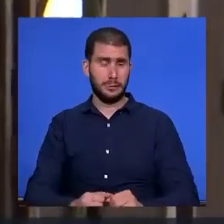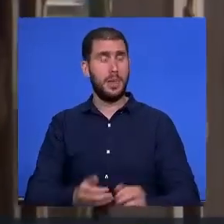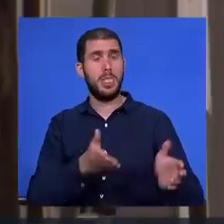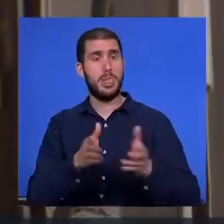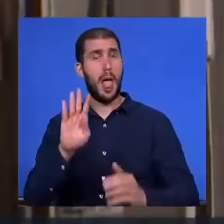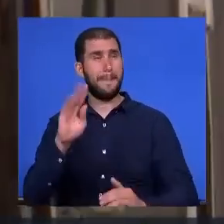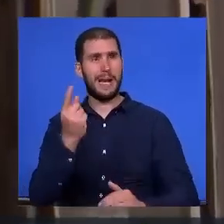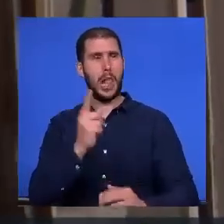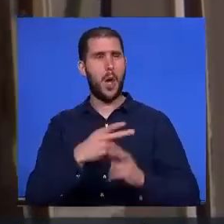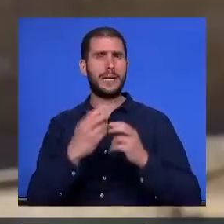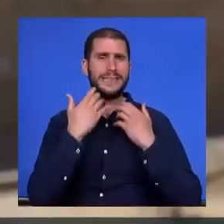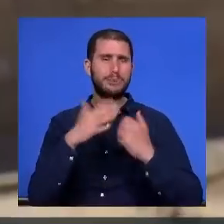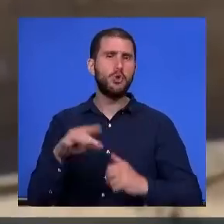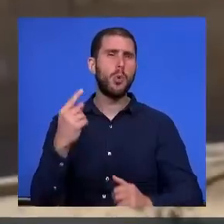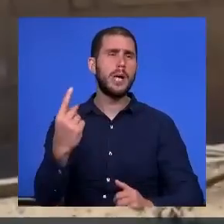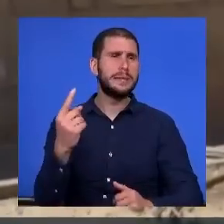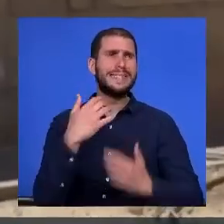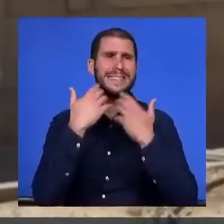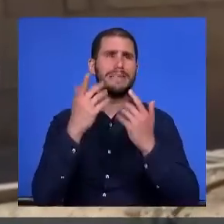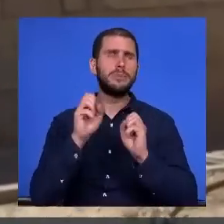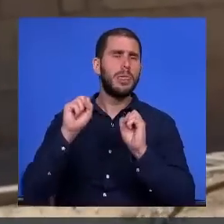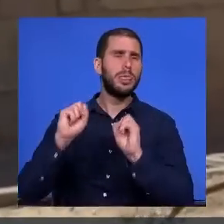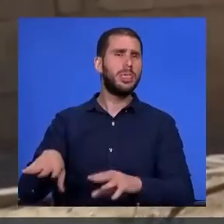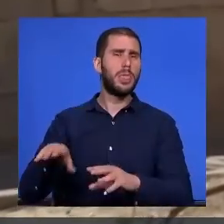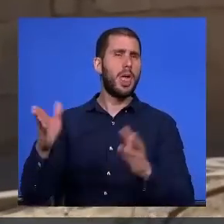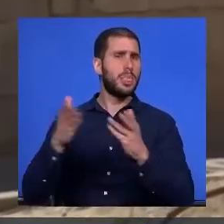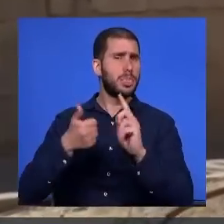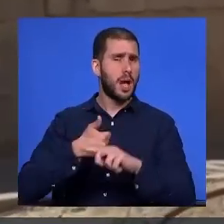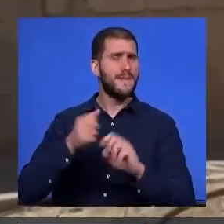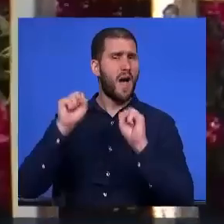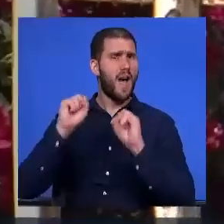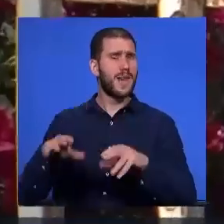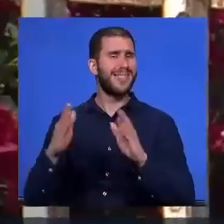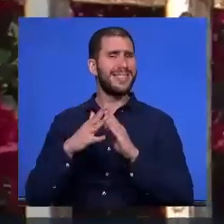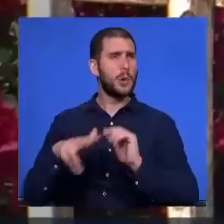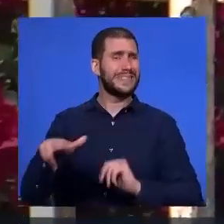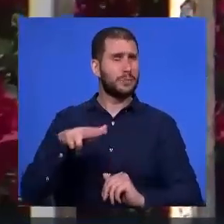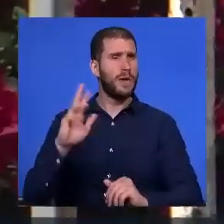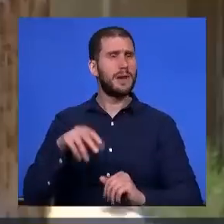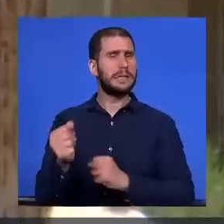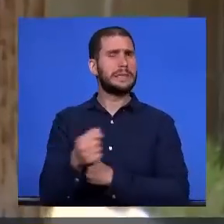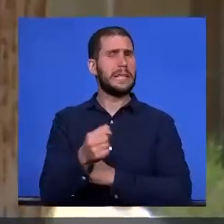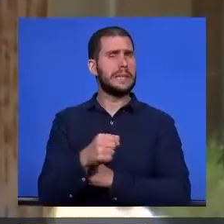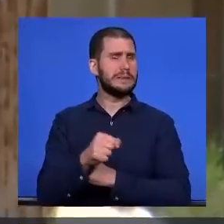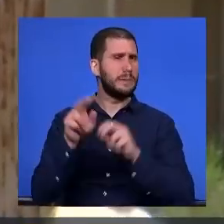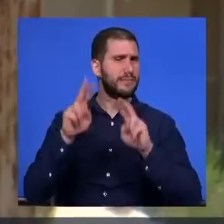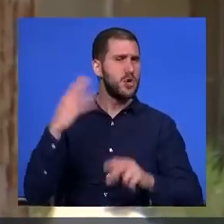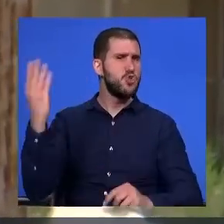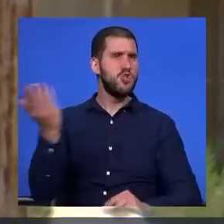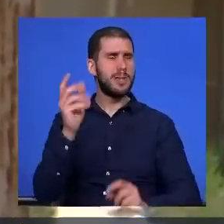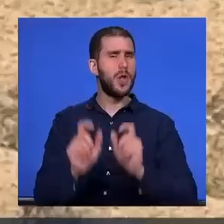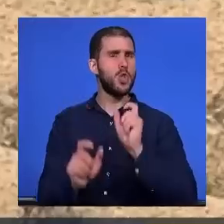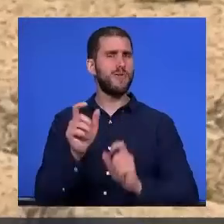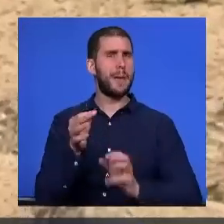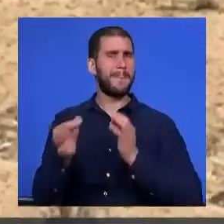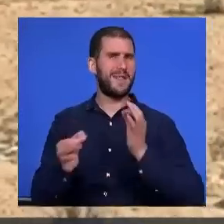זה לא רק סיפור של שכונה. זה הסיפור של הזנחת הנגב, של הפקרת הדיור הציבורי ושל זלזול ארוך שנים בתושבי